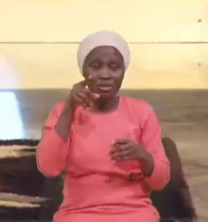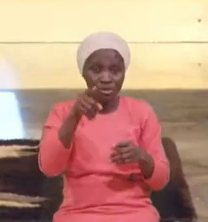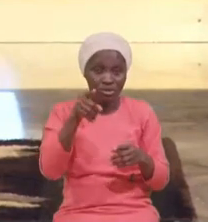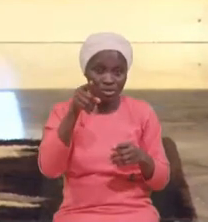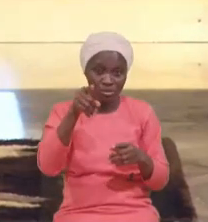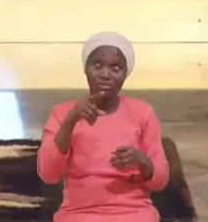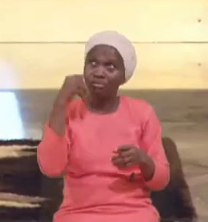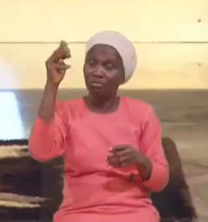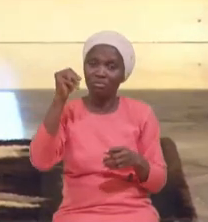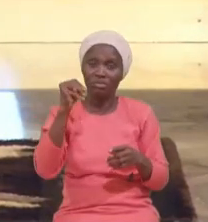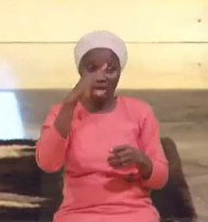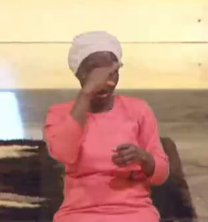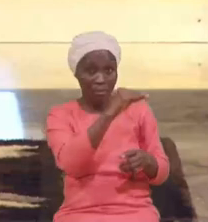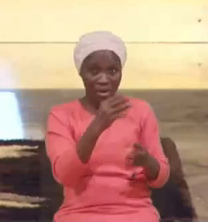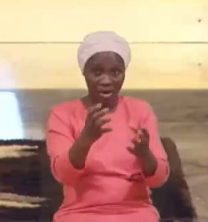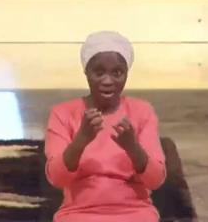désespéré.